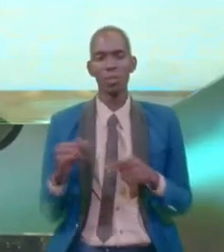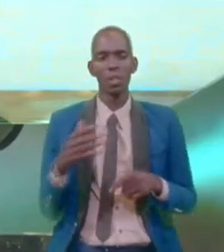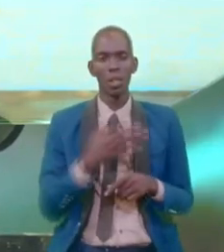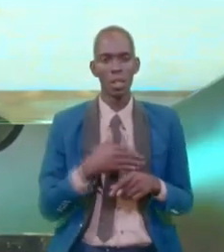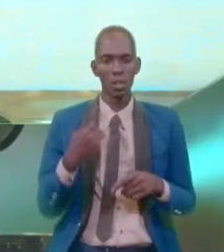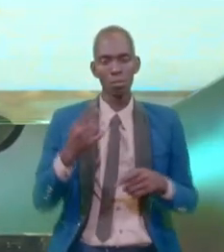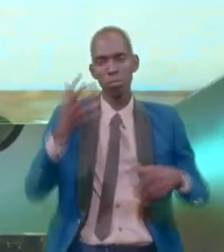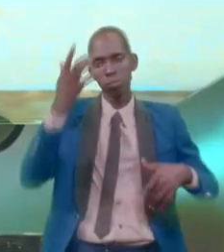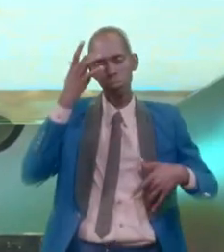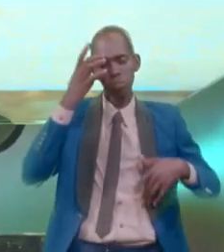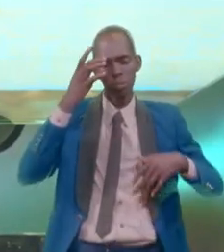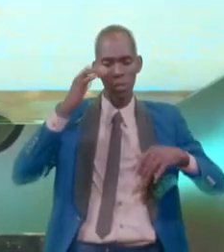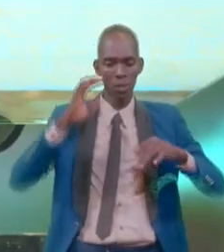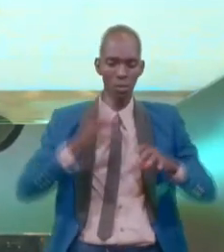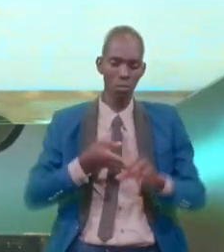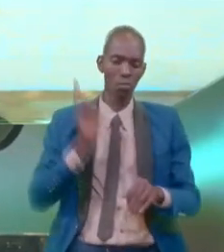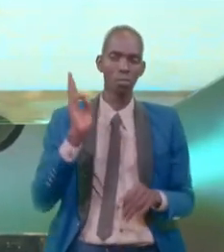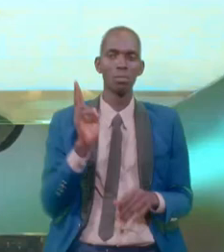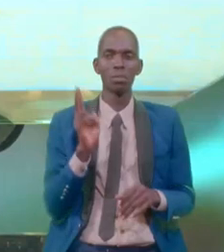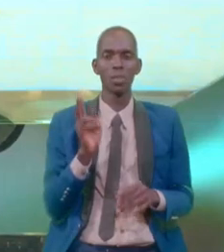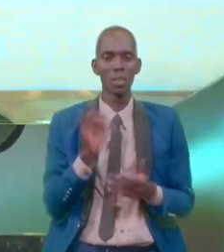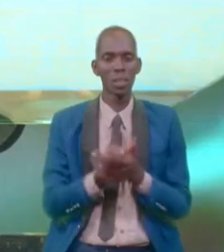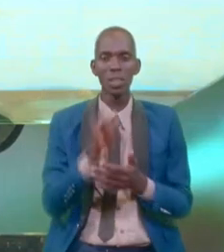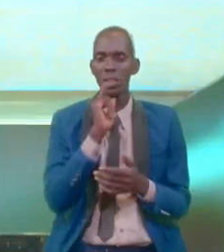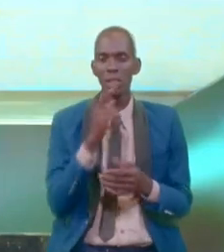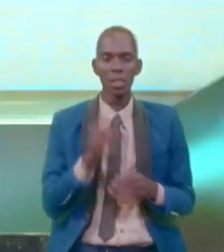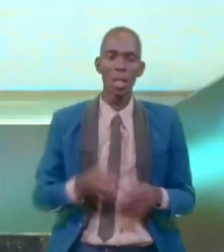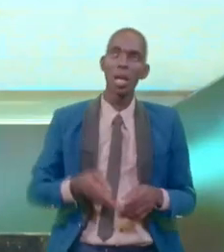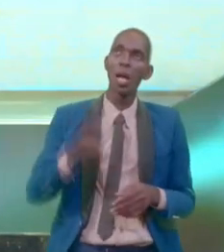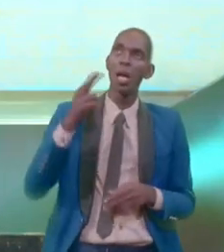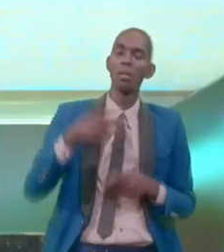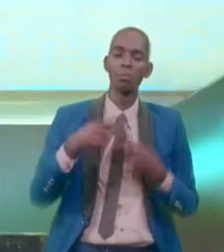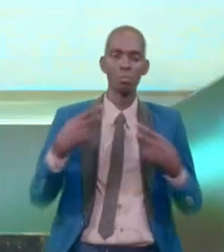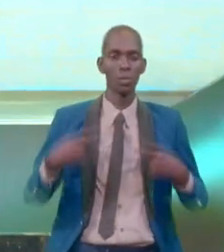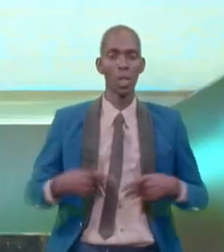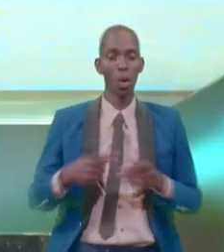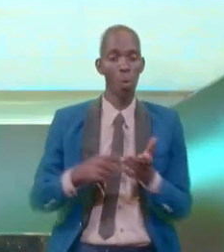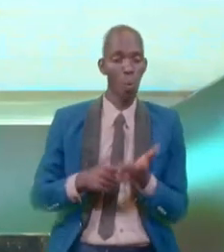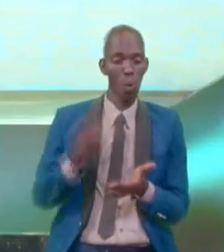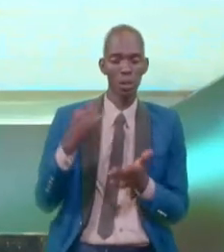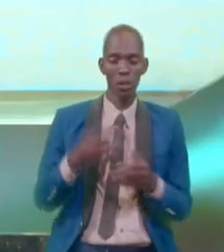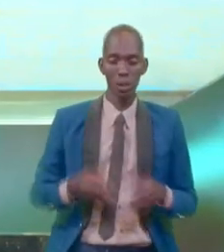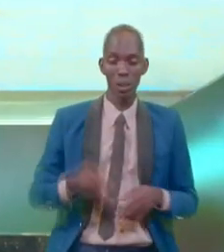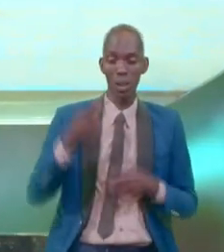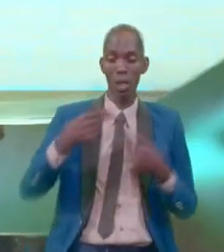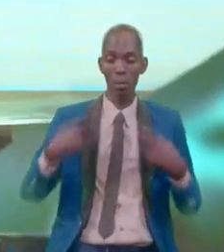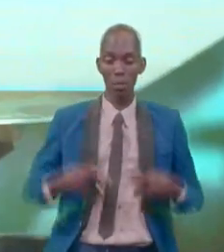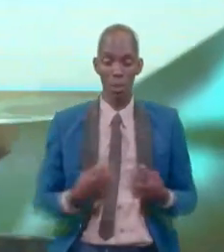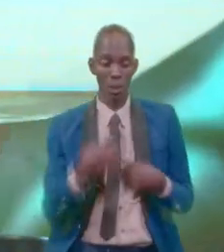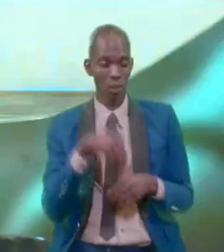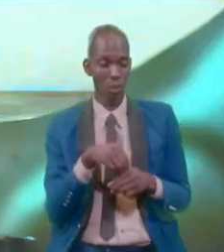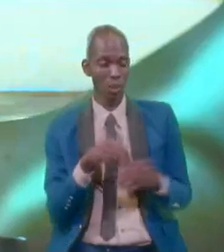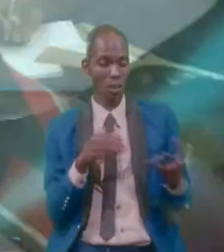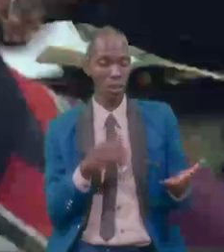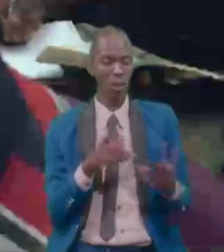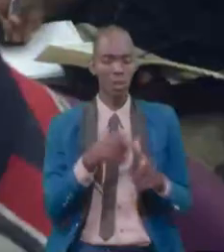fut arrêtée. C'est le souverain sacrificateur. Il est entré là-bas. Et dès qu'il s'est placé